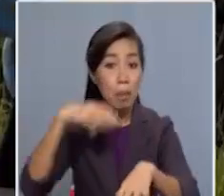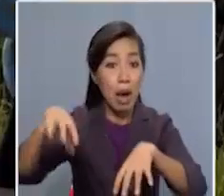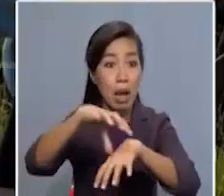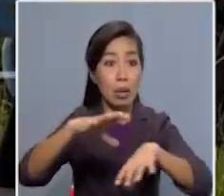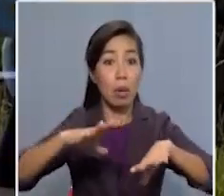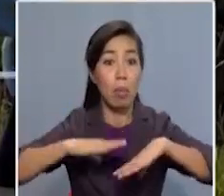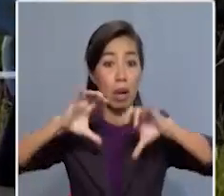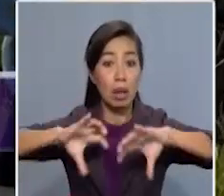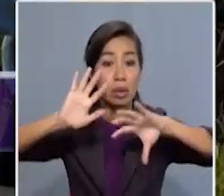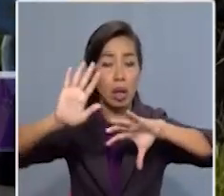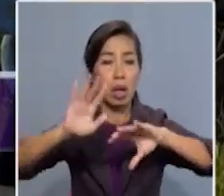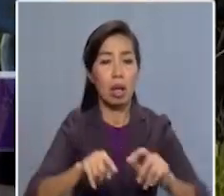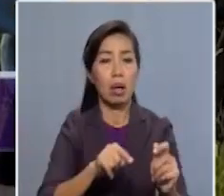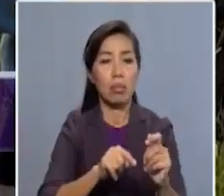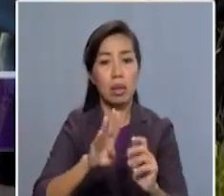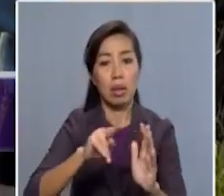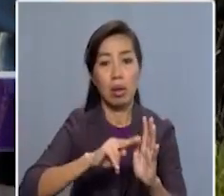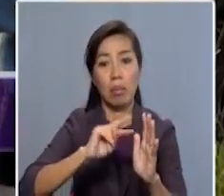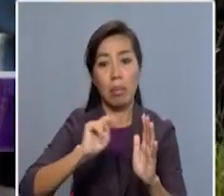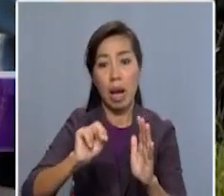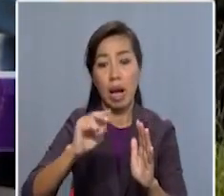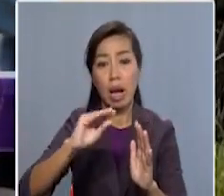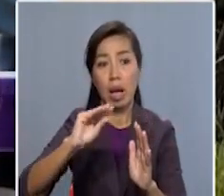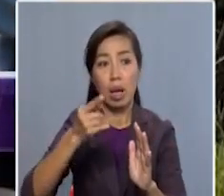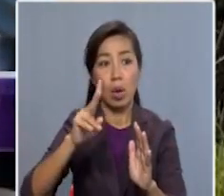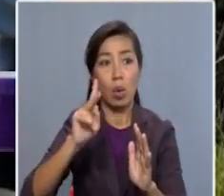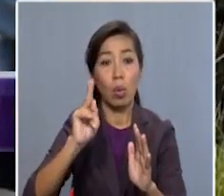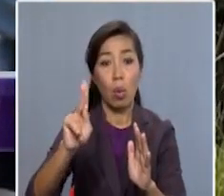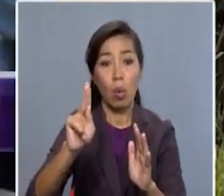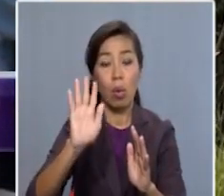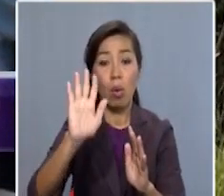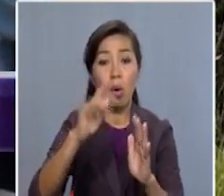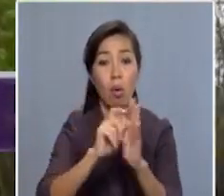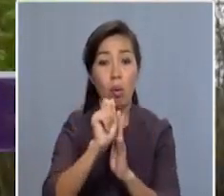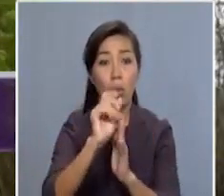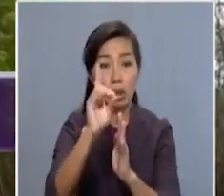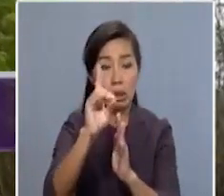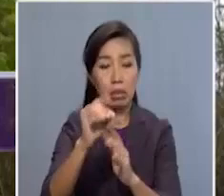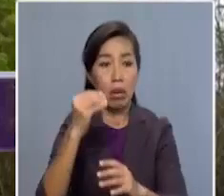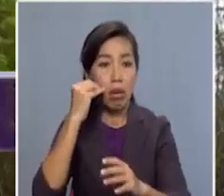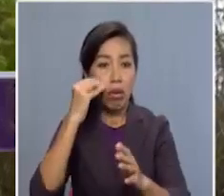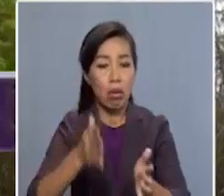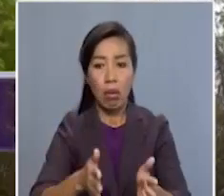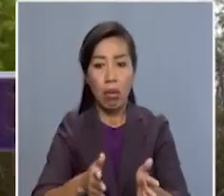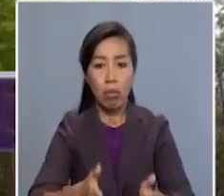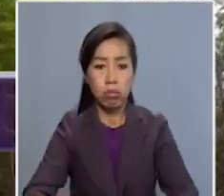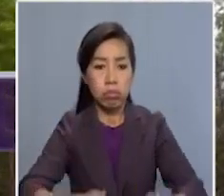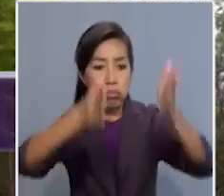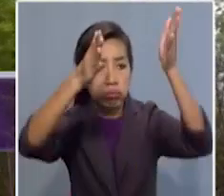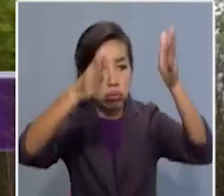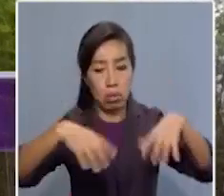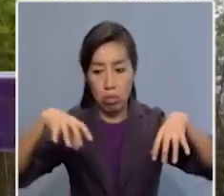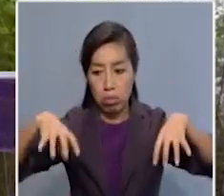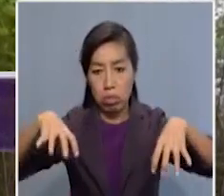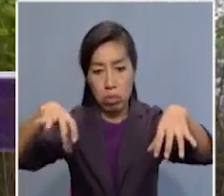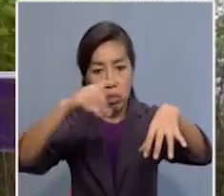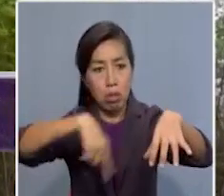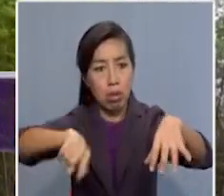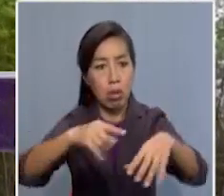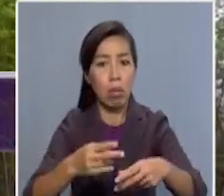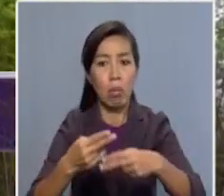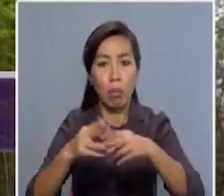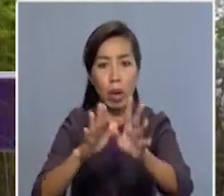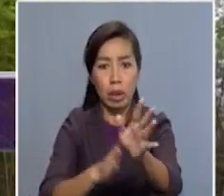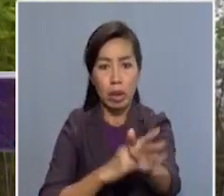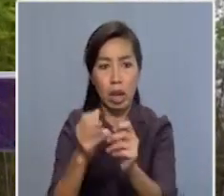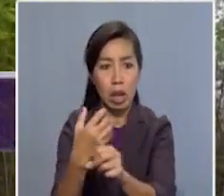ายหลังนะคะอยู่ในอำเภอบ้านโคกจังหวัดอุตรดิตถ์อาคารทั้ง2ฝั่งถนนถูกทิ้งร้างไม่ได้ใช้ประโยชน์มานานนับ10ปีช